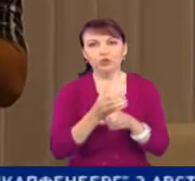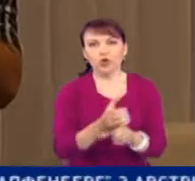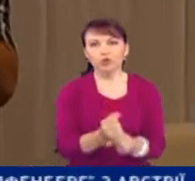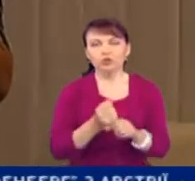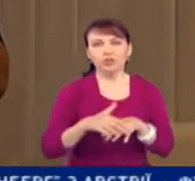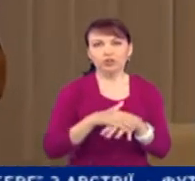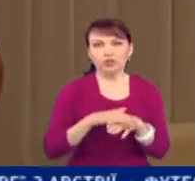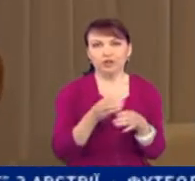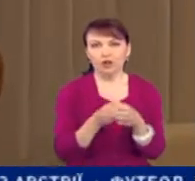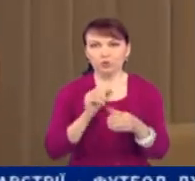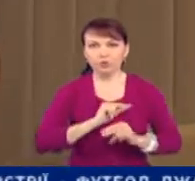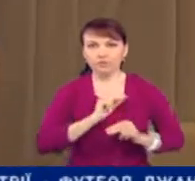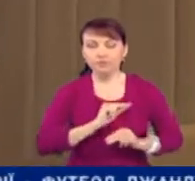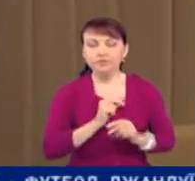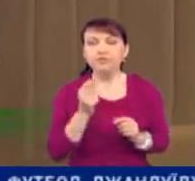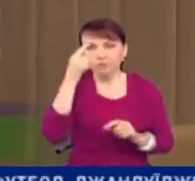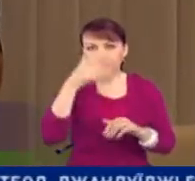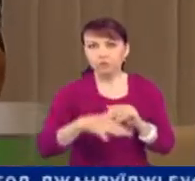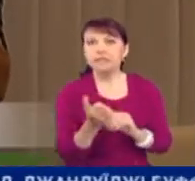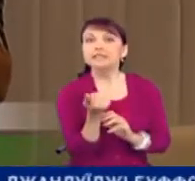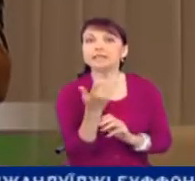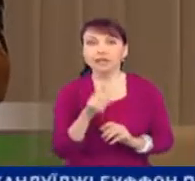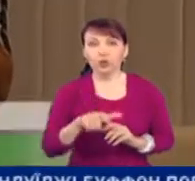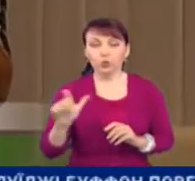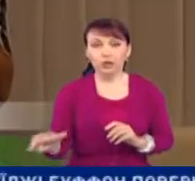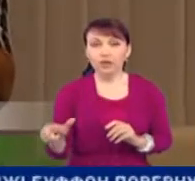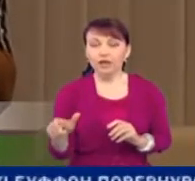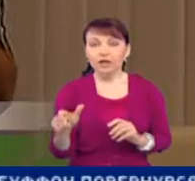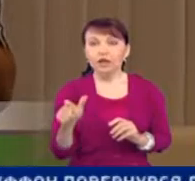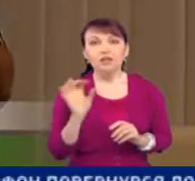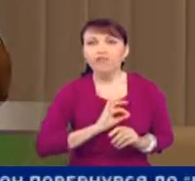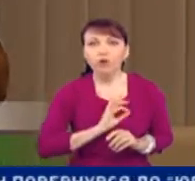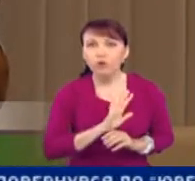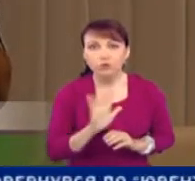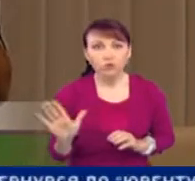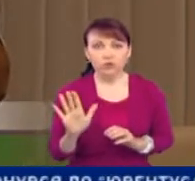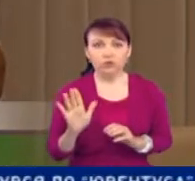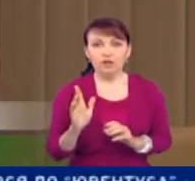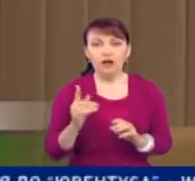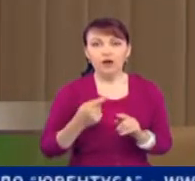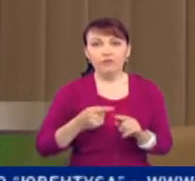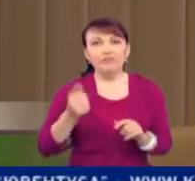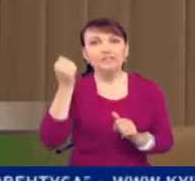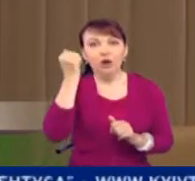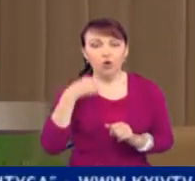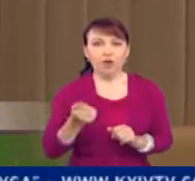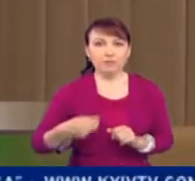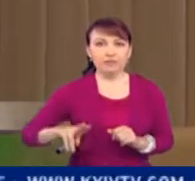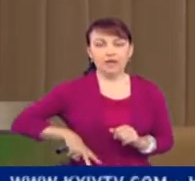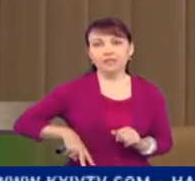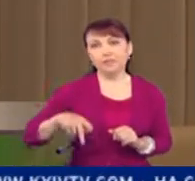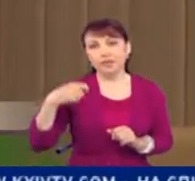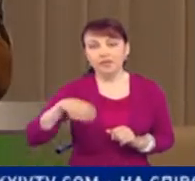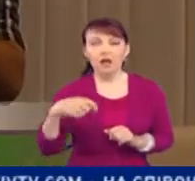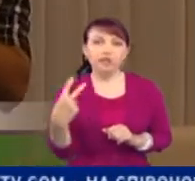Ми зрозуміли, скільки людей взагалі не використовуються в старої адміністрації президента. Тобто майже там